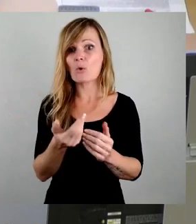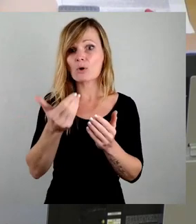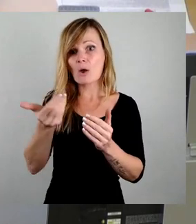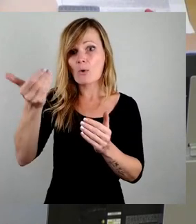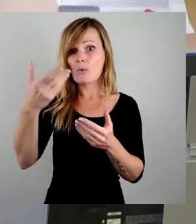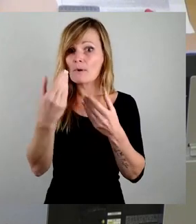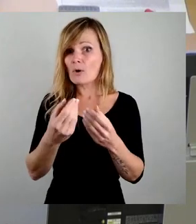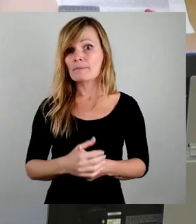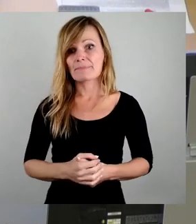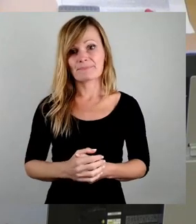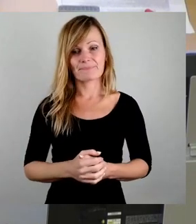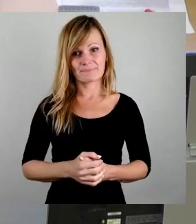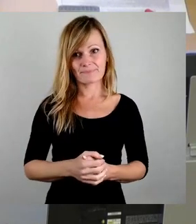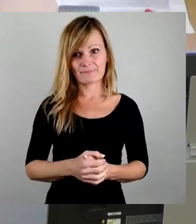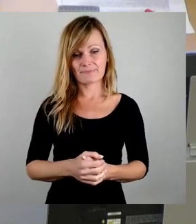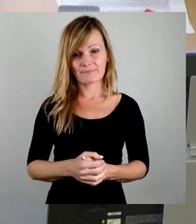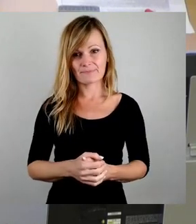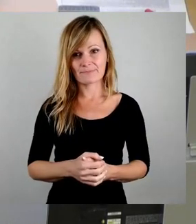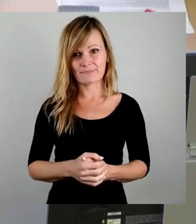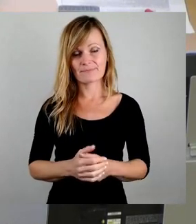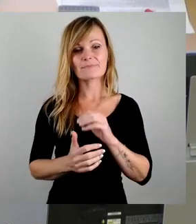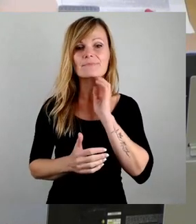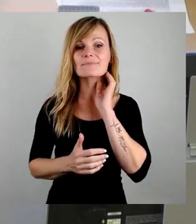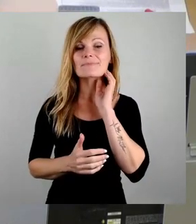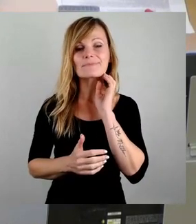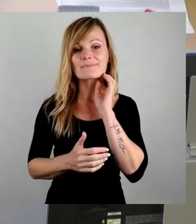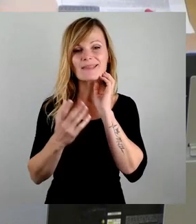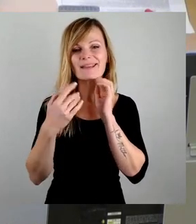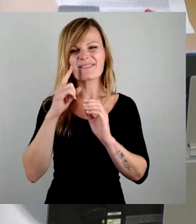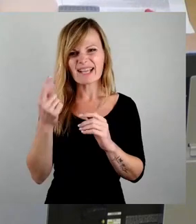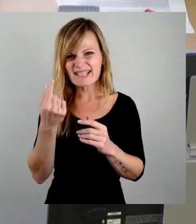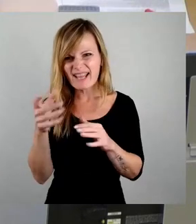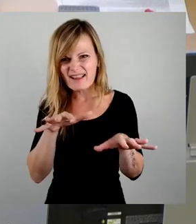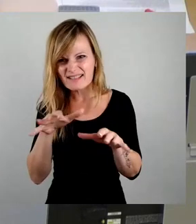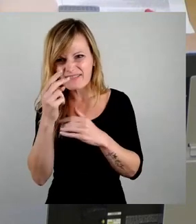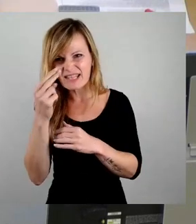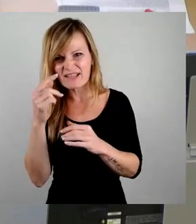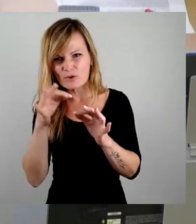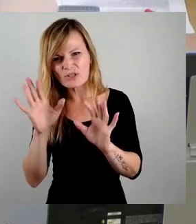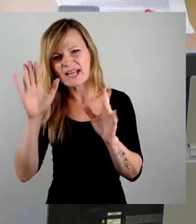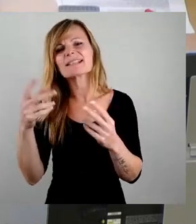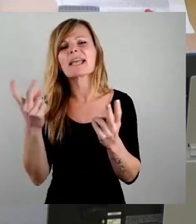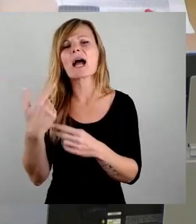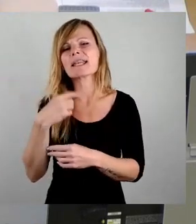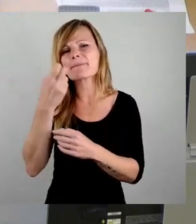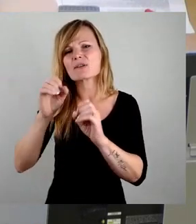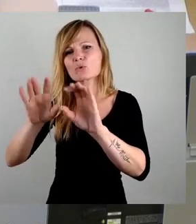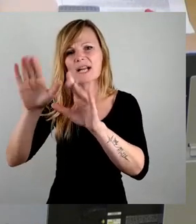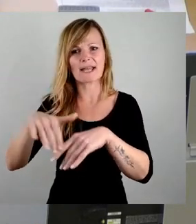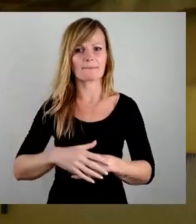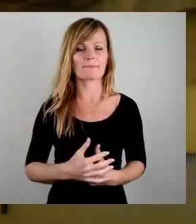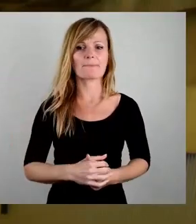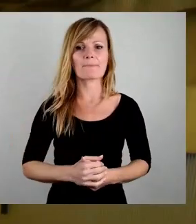Ja? Sie wissen nicht, was das so mit Geld hin und her und so macht. Nicht. Ich habe es versucht. Danke.